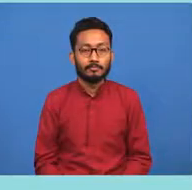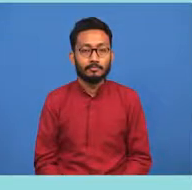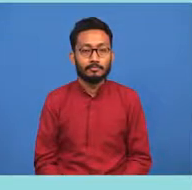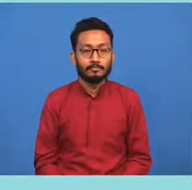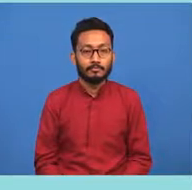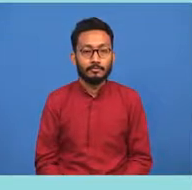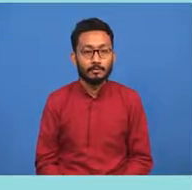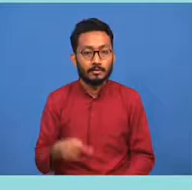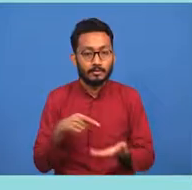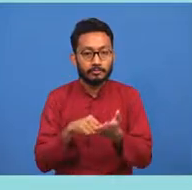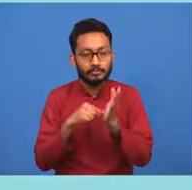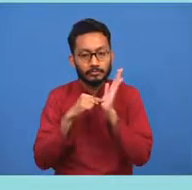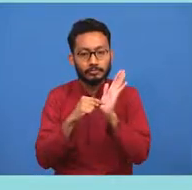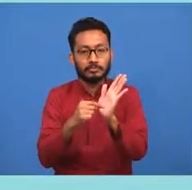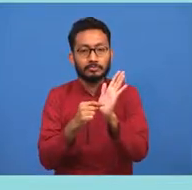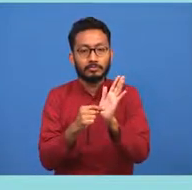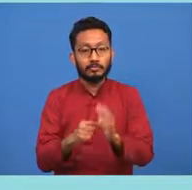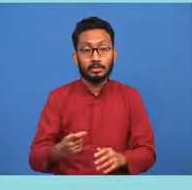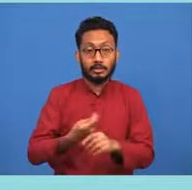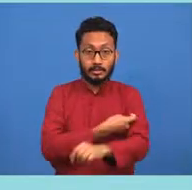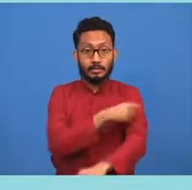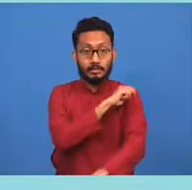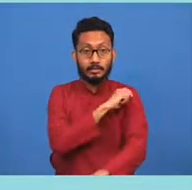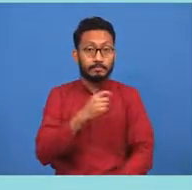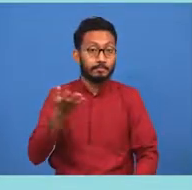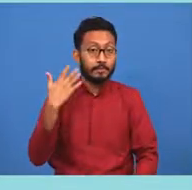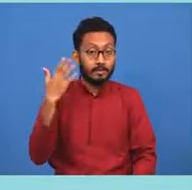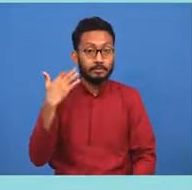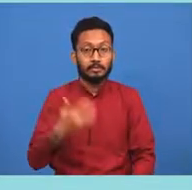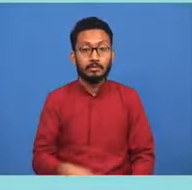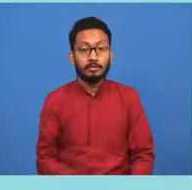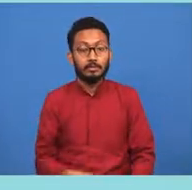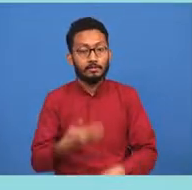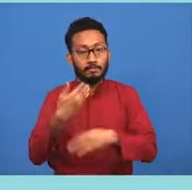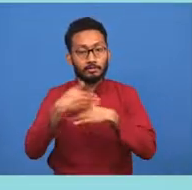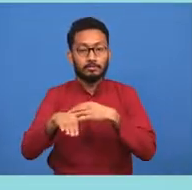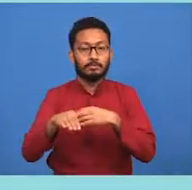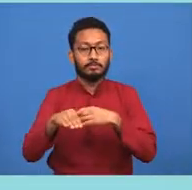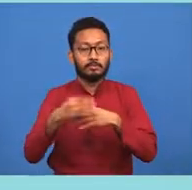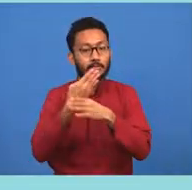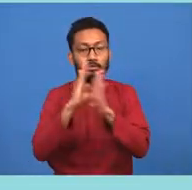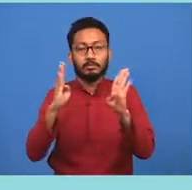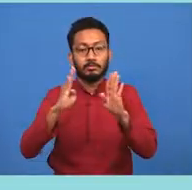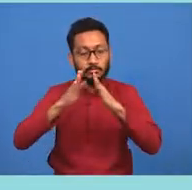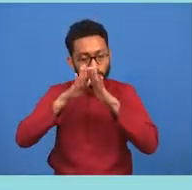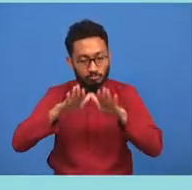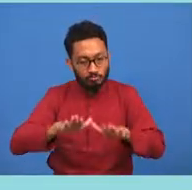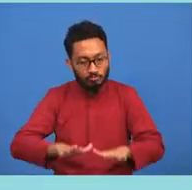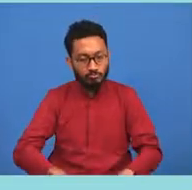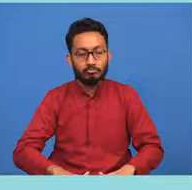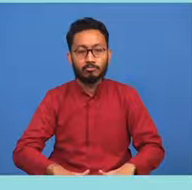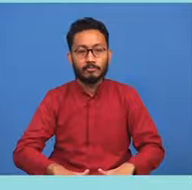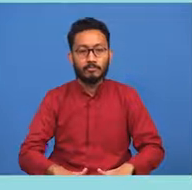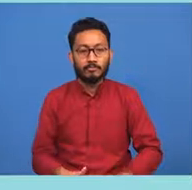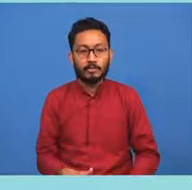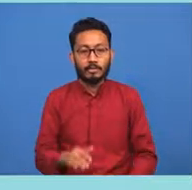Ini menunjukkan tenaga haba dibebaskan dalam tindak balas pemendakan argentum klorida AgCl.